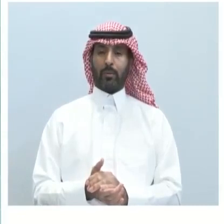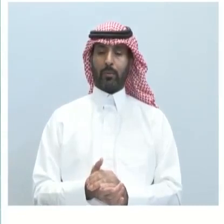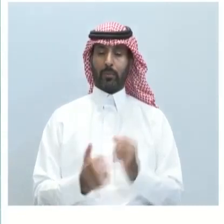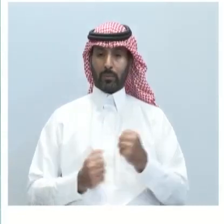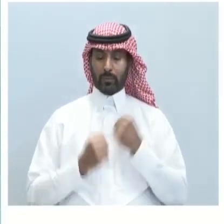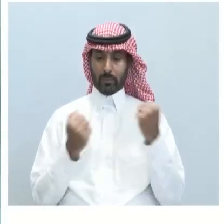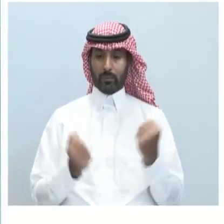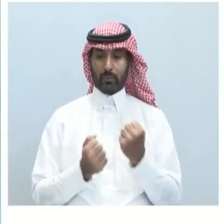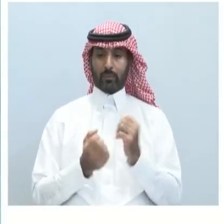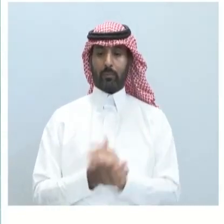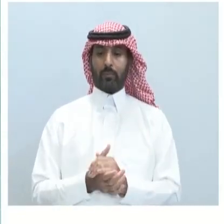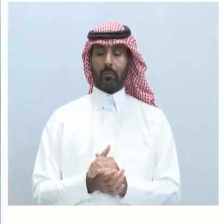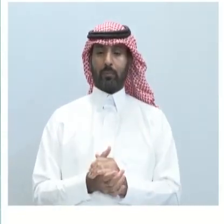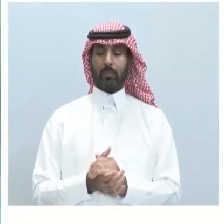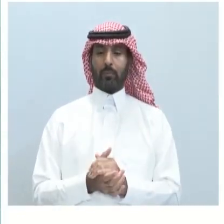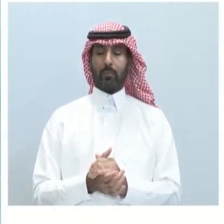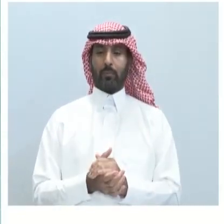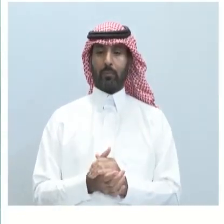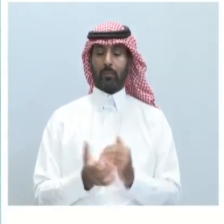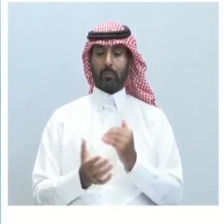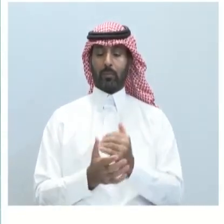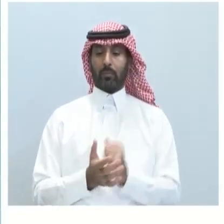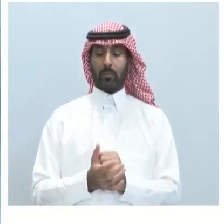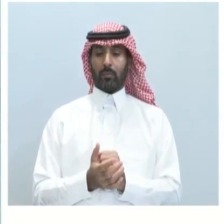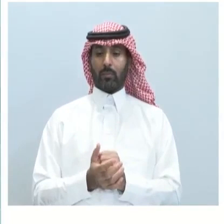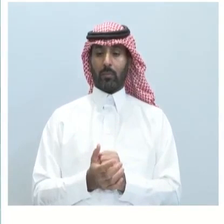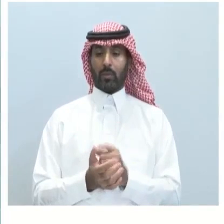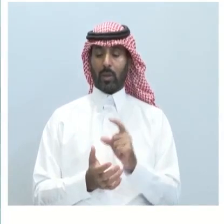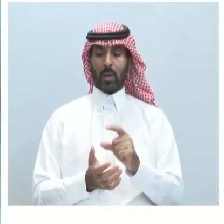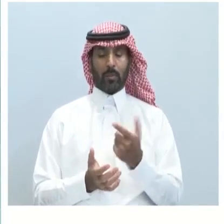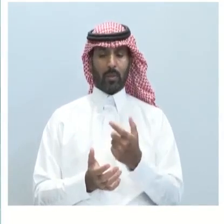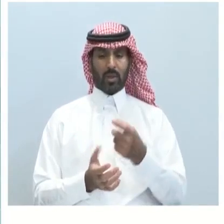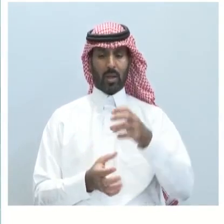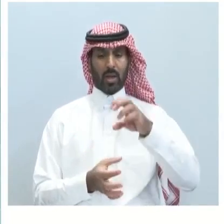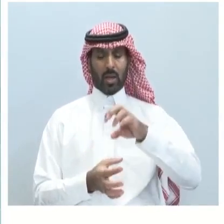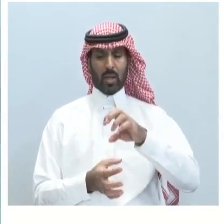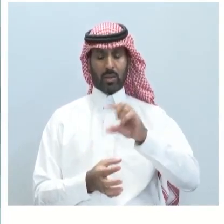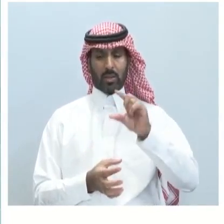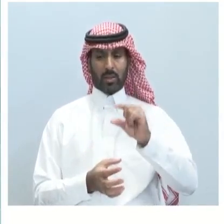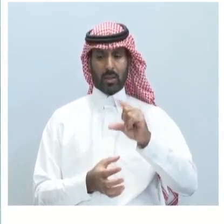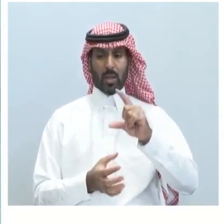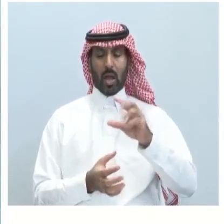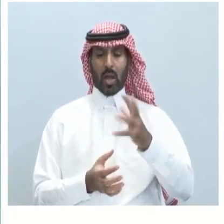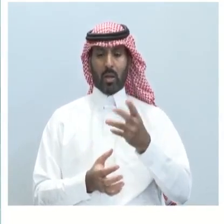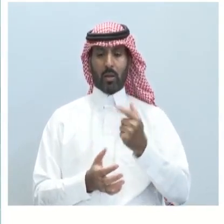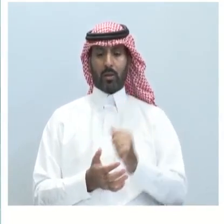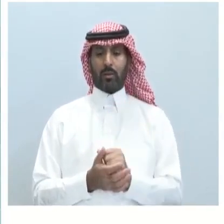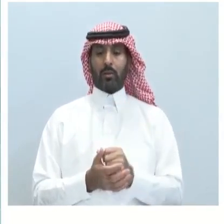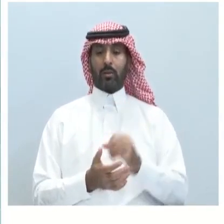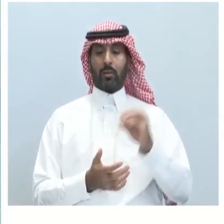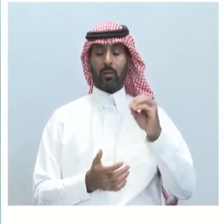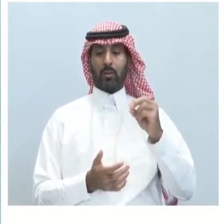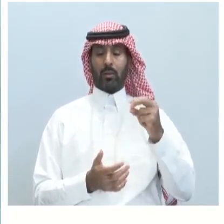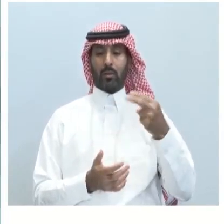تدريب اخر فيما ياتي قيم تراكيز عيون الهيدروجين